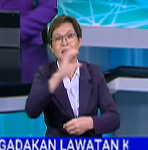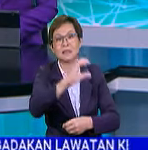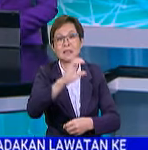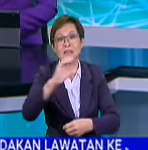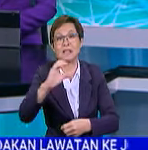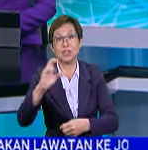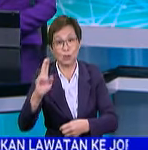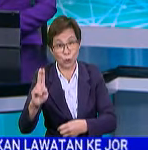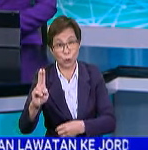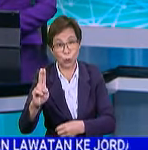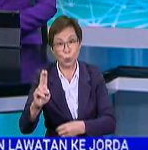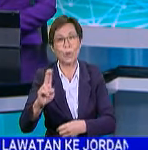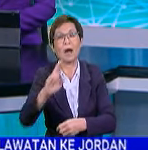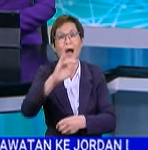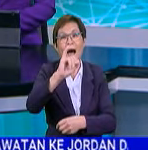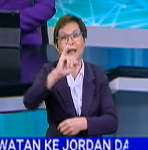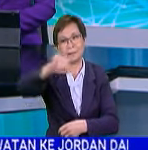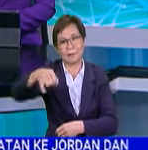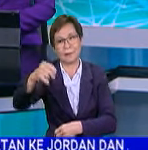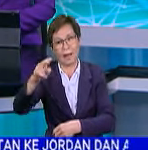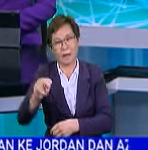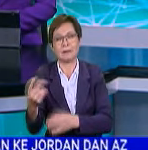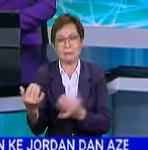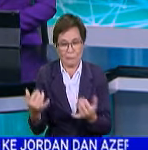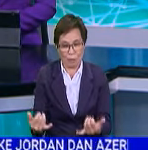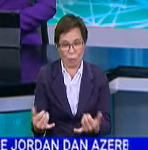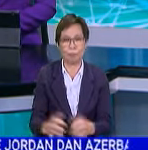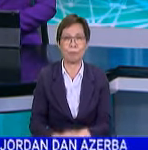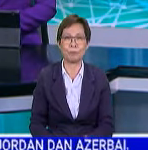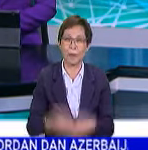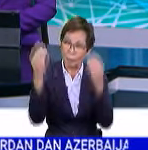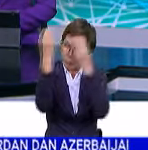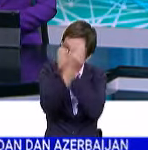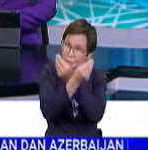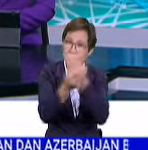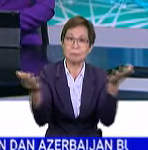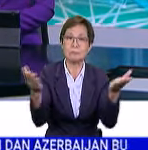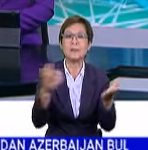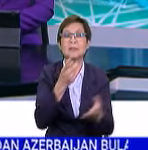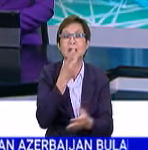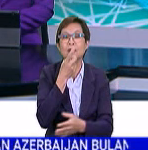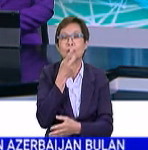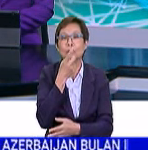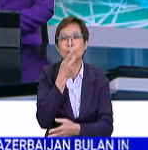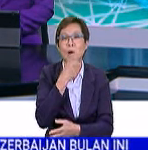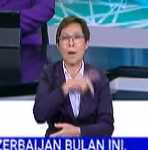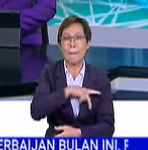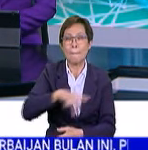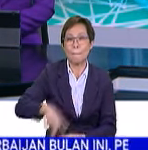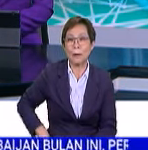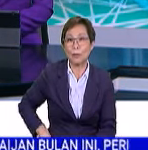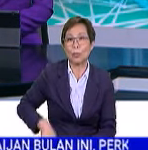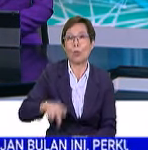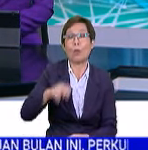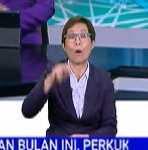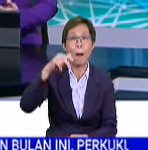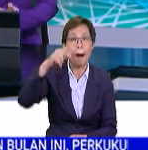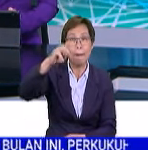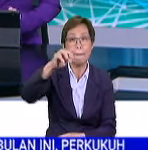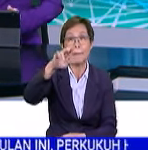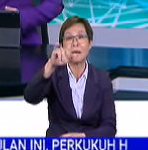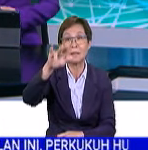wad biasa Institut Jantung Negara IJN hari ini. Perkara itu dimaklumkan Datin Paduka Marina Mahathir selepas